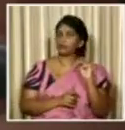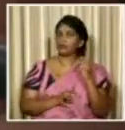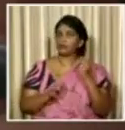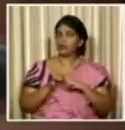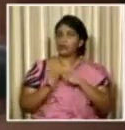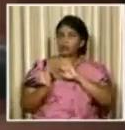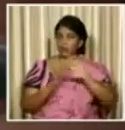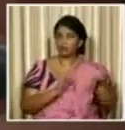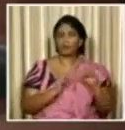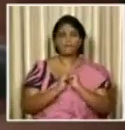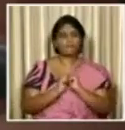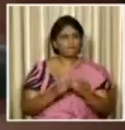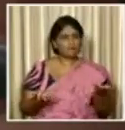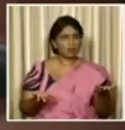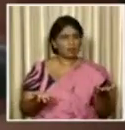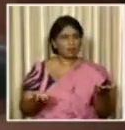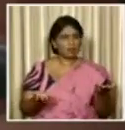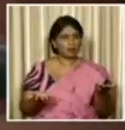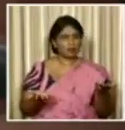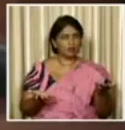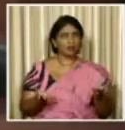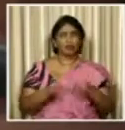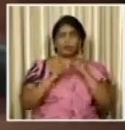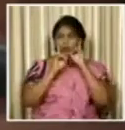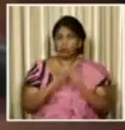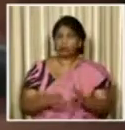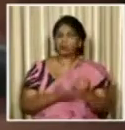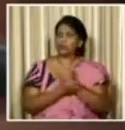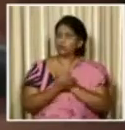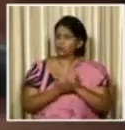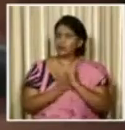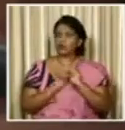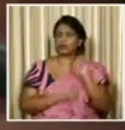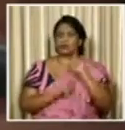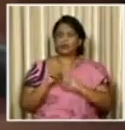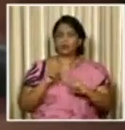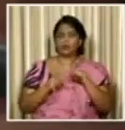අයින් කිරීමෙන් පළක් තියෙනවද? මේ විදිහට මුළු සභාවම